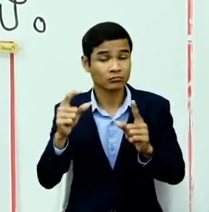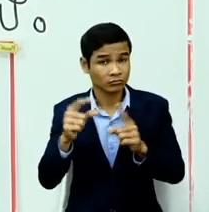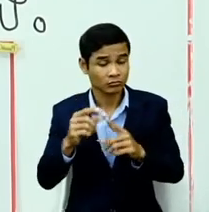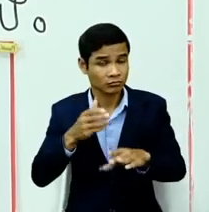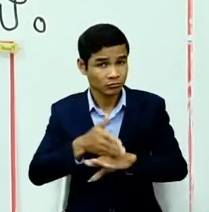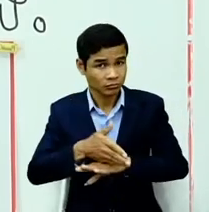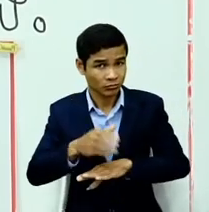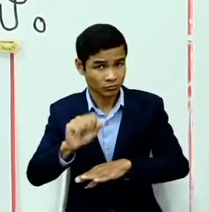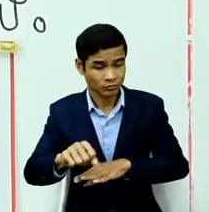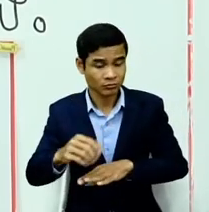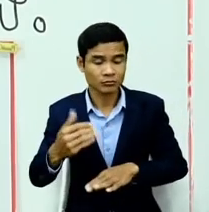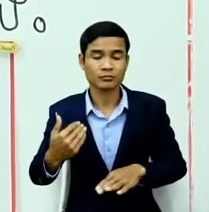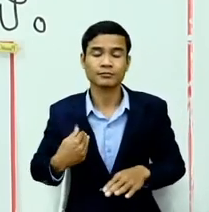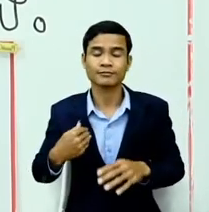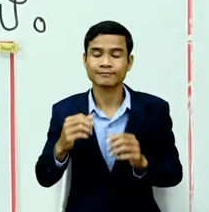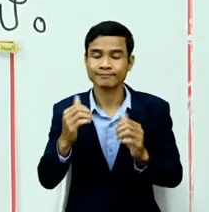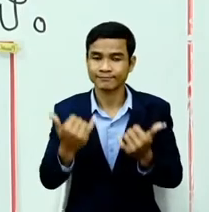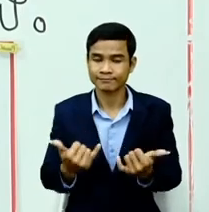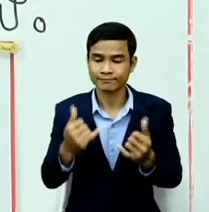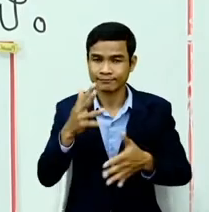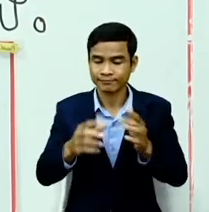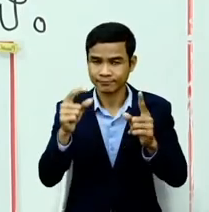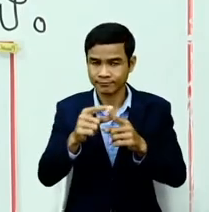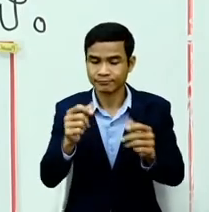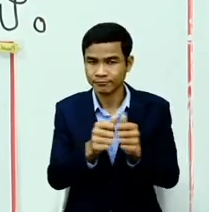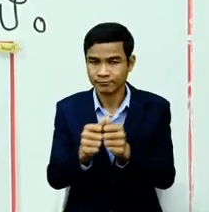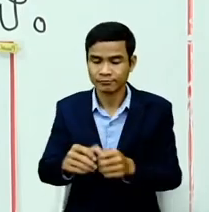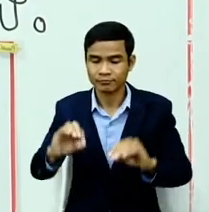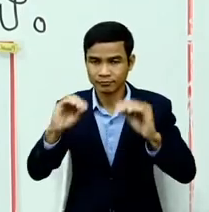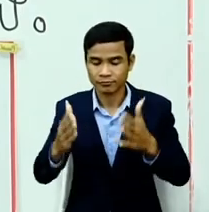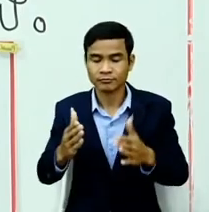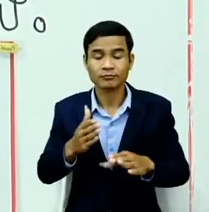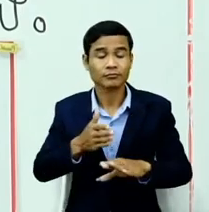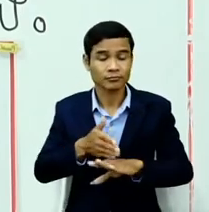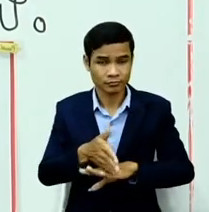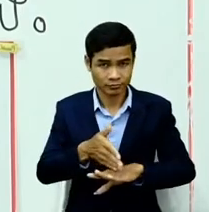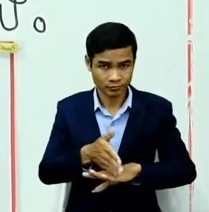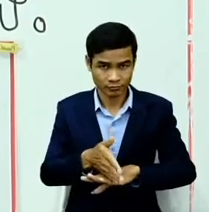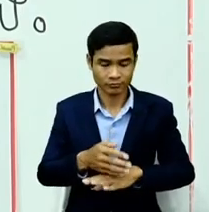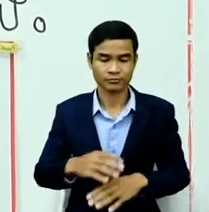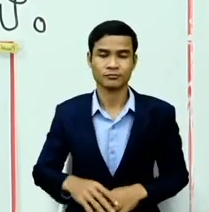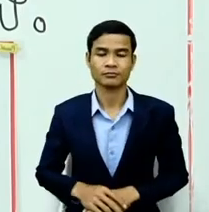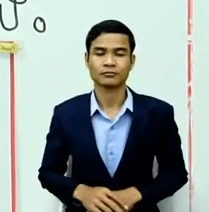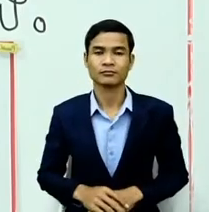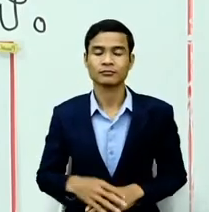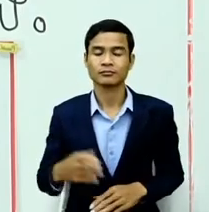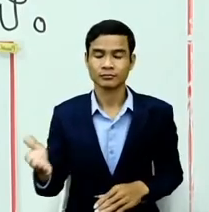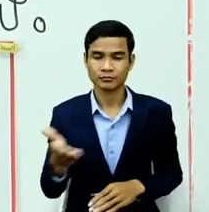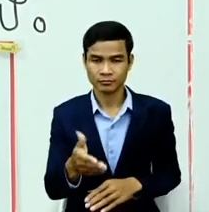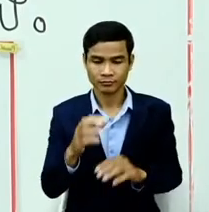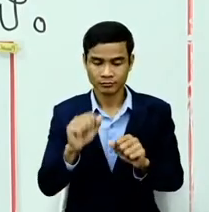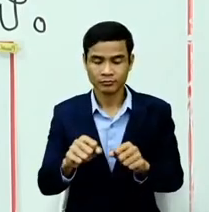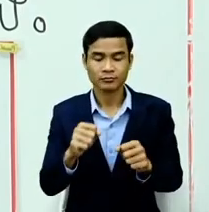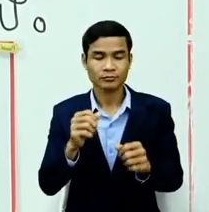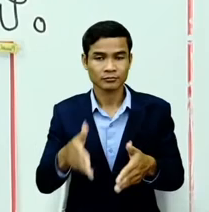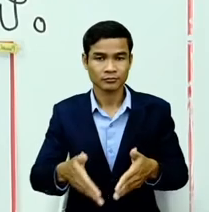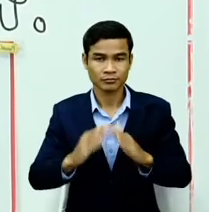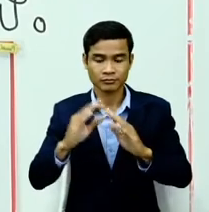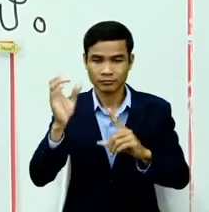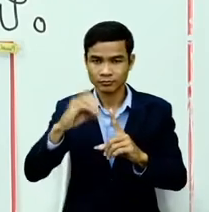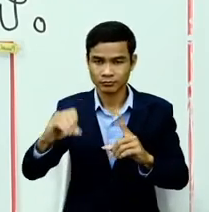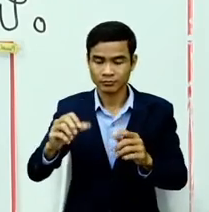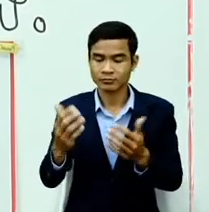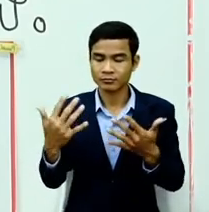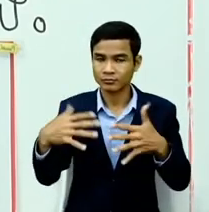ណាស់គឺមានតោះគុនជួយរួមអានពាក្យនេះជាមួយអ្នកគ្រូម្ដងទៀតរណាចាតោះយើងនឹងបង្កើតលម្អរួមគ្